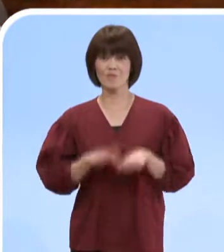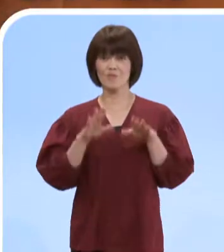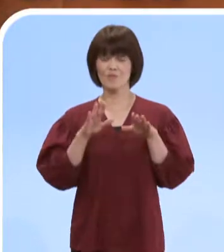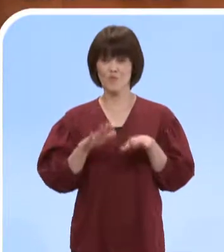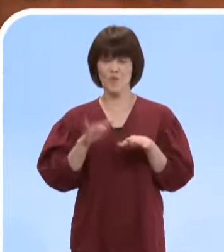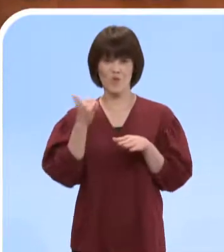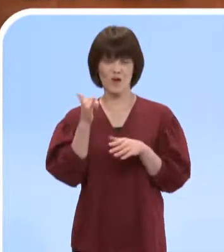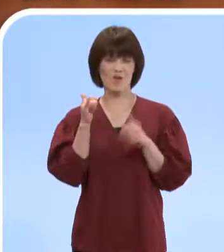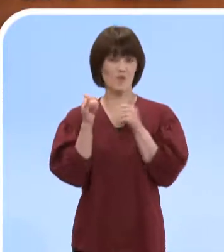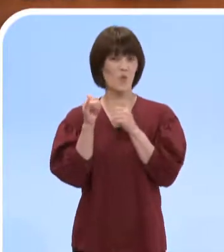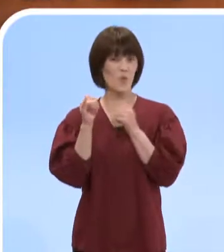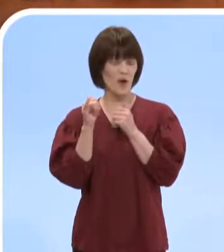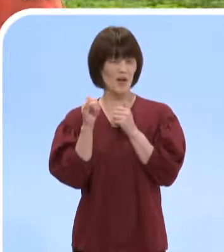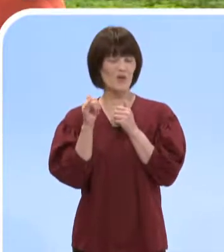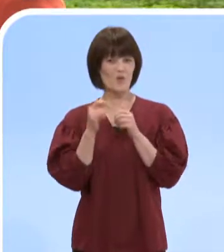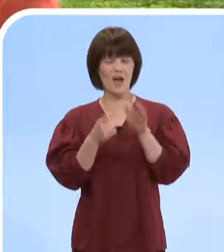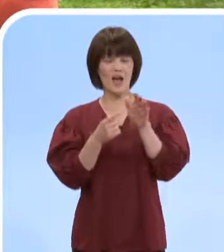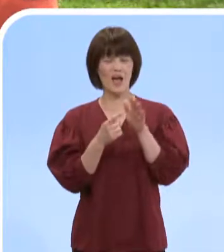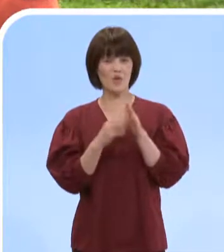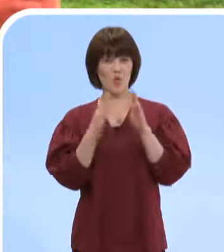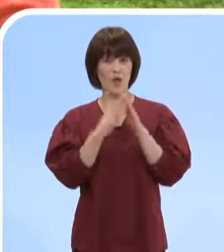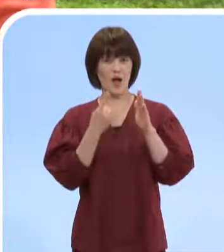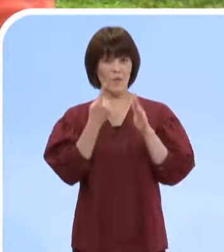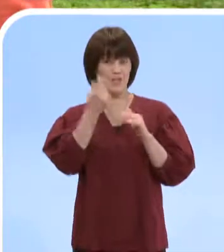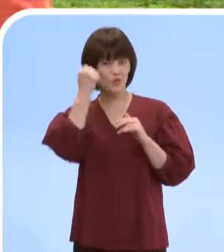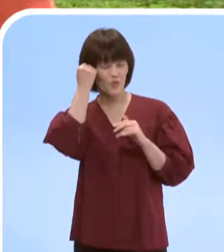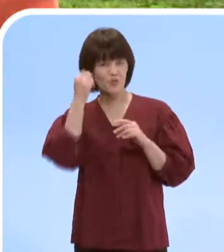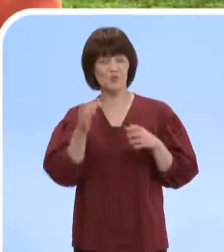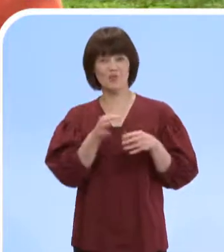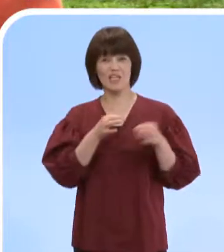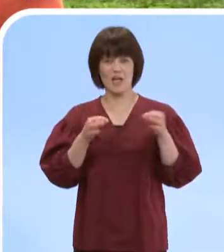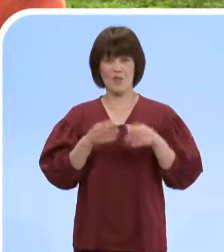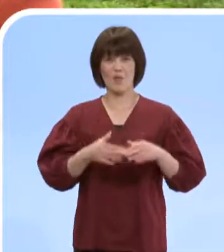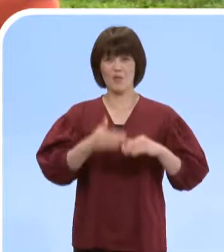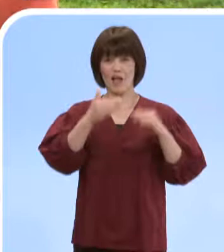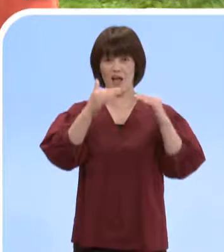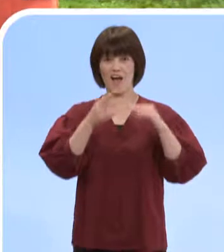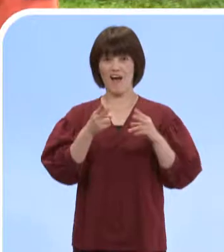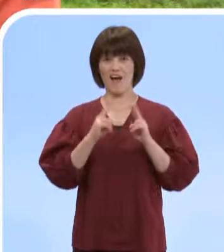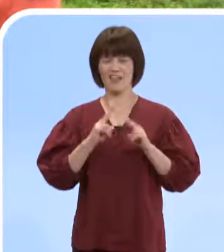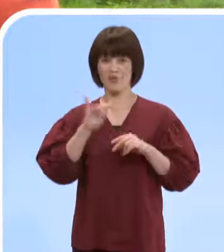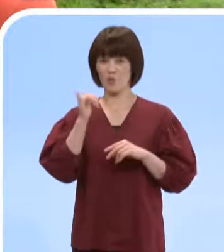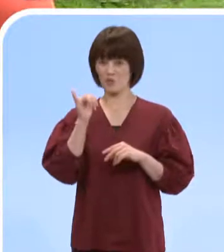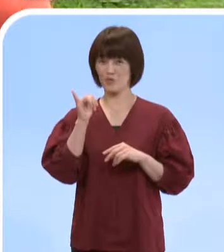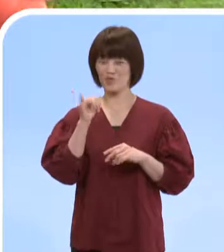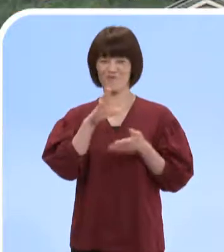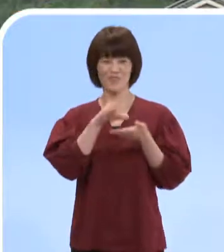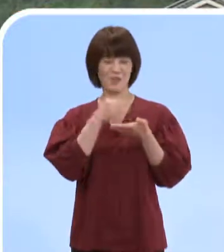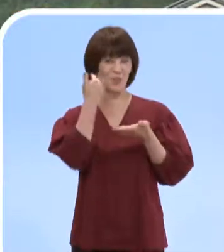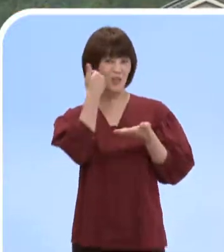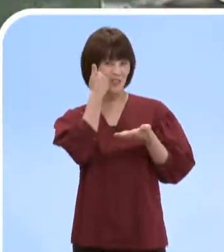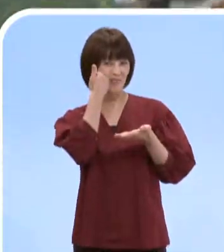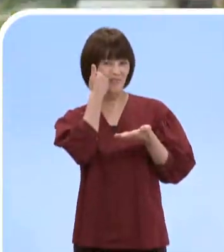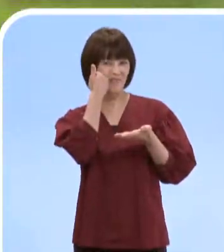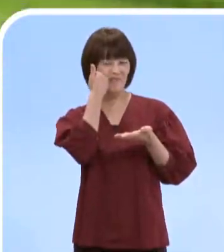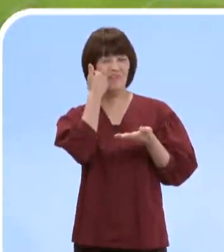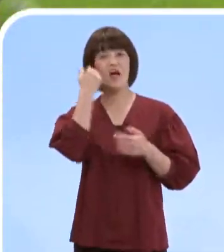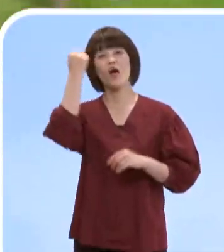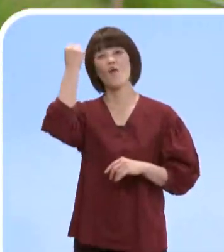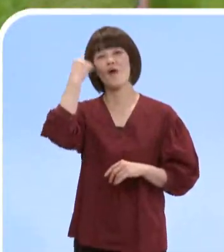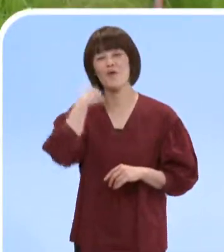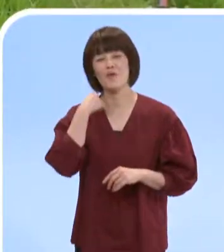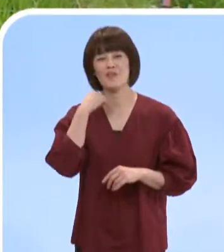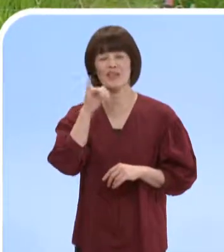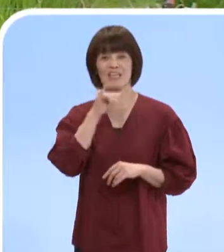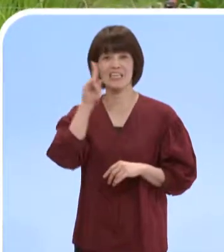今週の輝きさんは農家民宿を営む高橋さんご夫妻、そしてリポーターは、